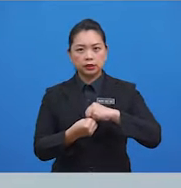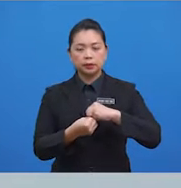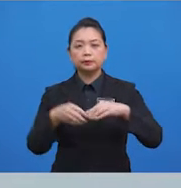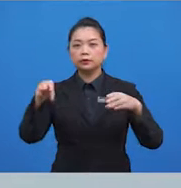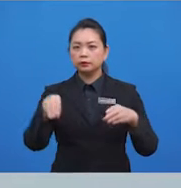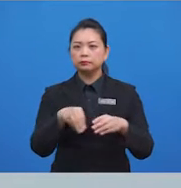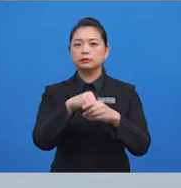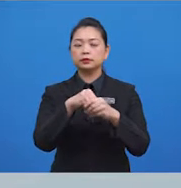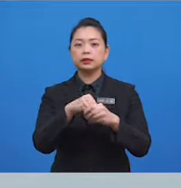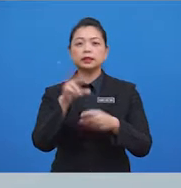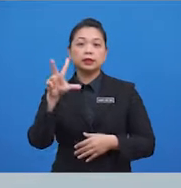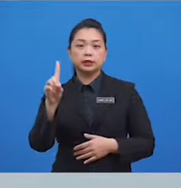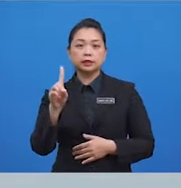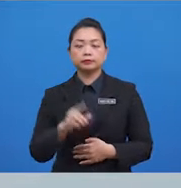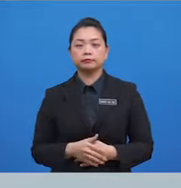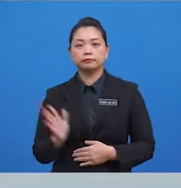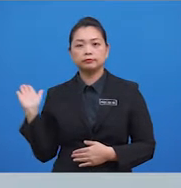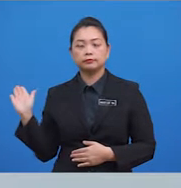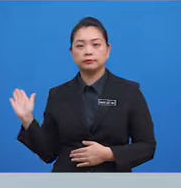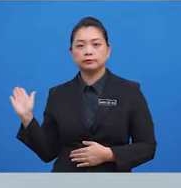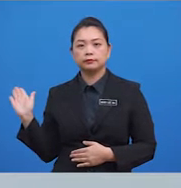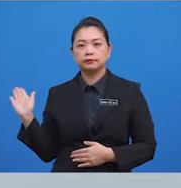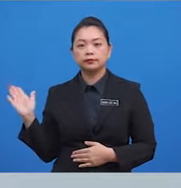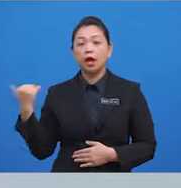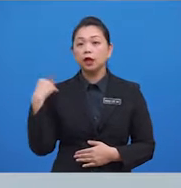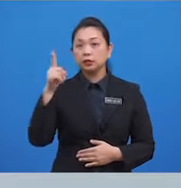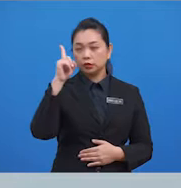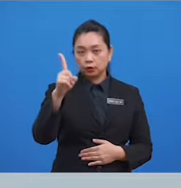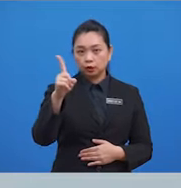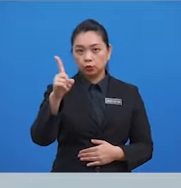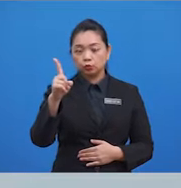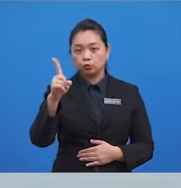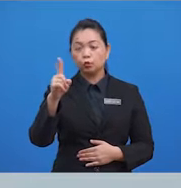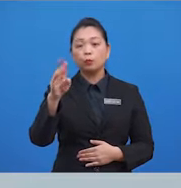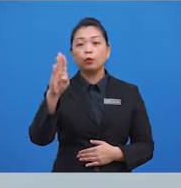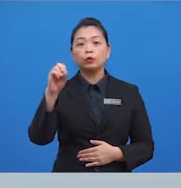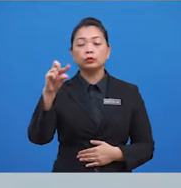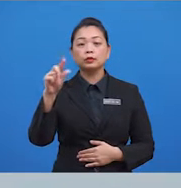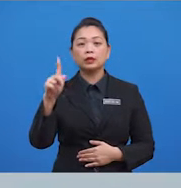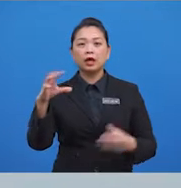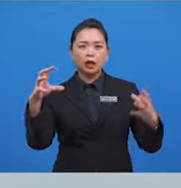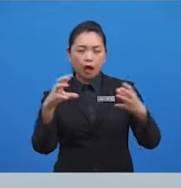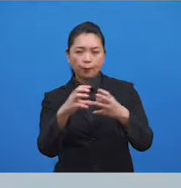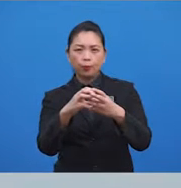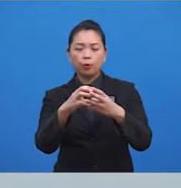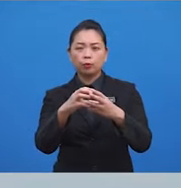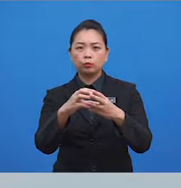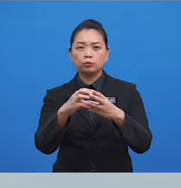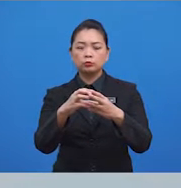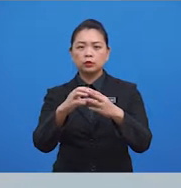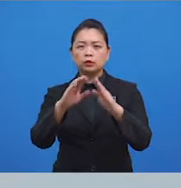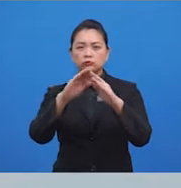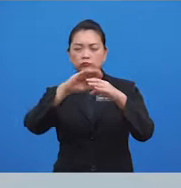hemisfera. Soalan menghendaki kita mengira luas permukaan gabungan hemisfera dan